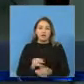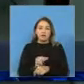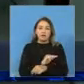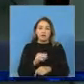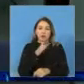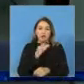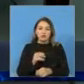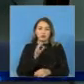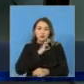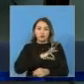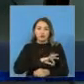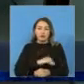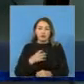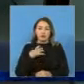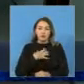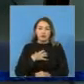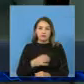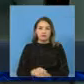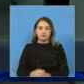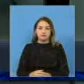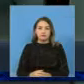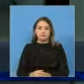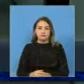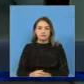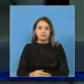уақытында қолдану маңызы зор.